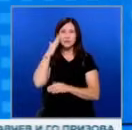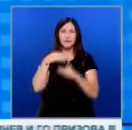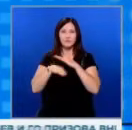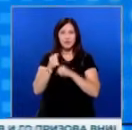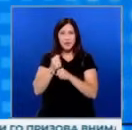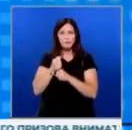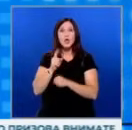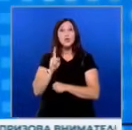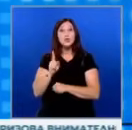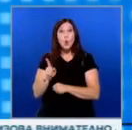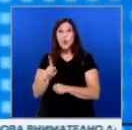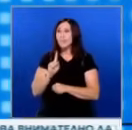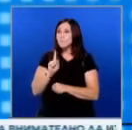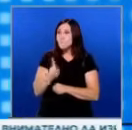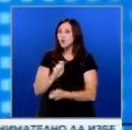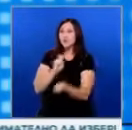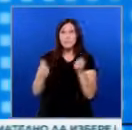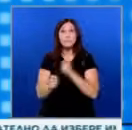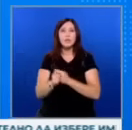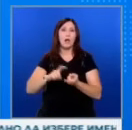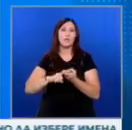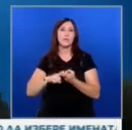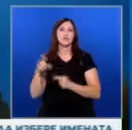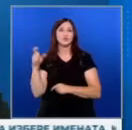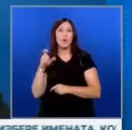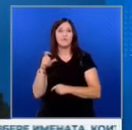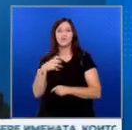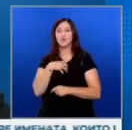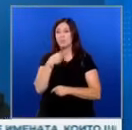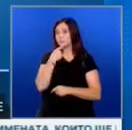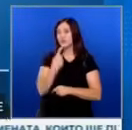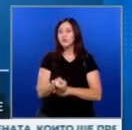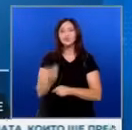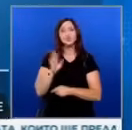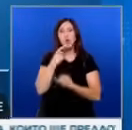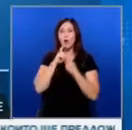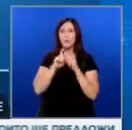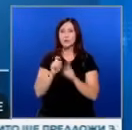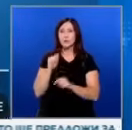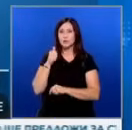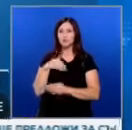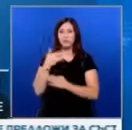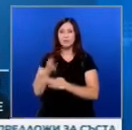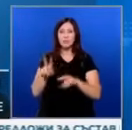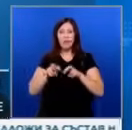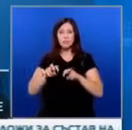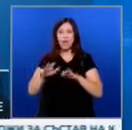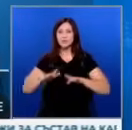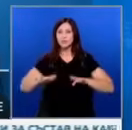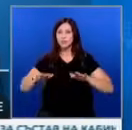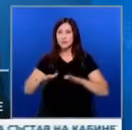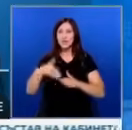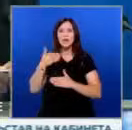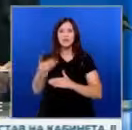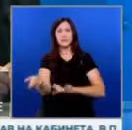и с кого би могъл да замени Калин Стоянов. От ГЕРБ заявиха, че ще коментират утре след анализ на